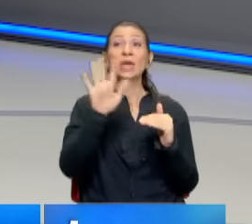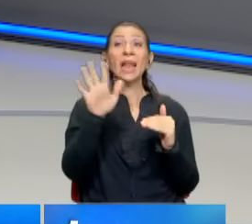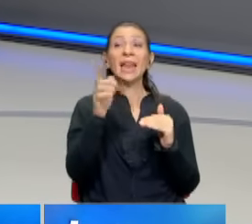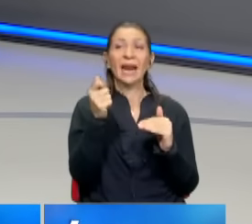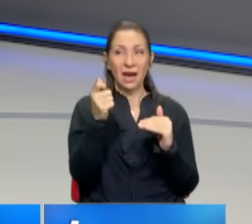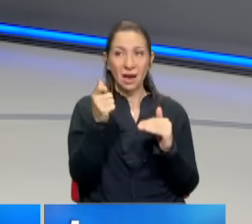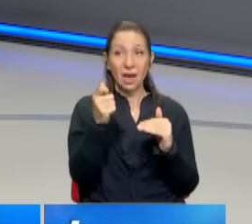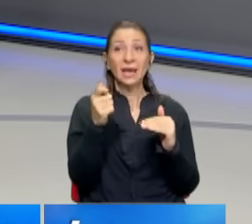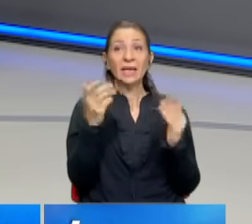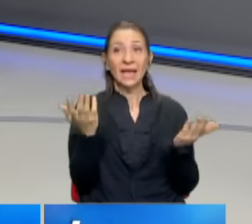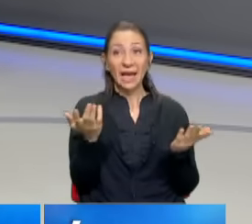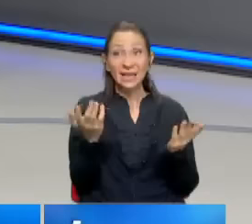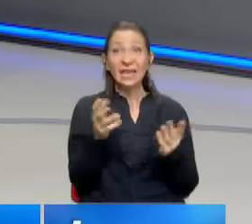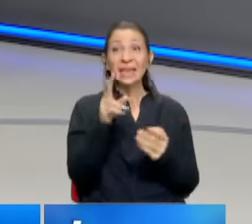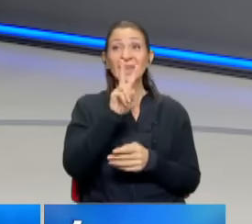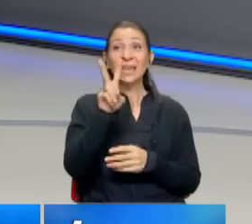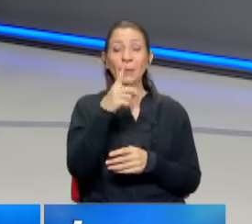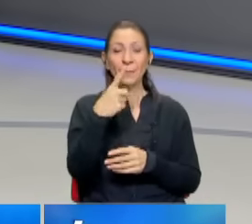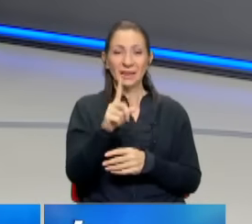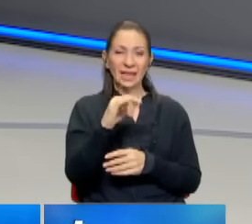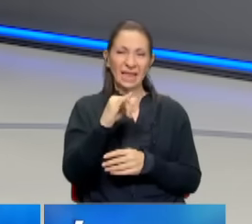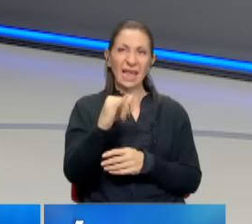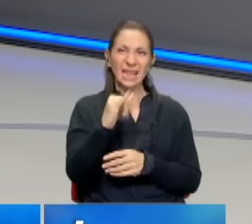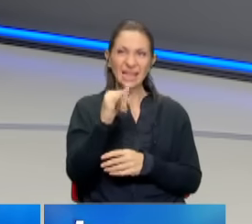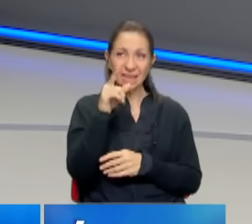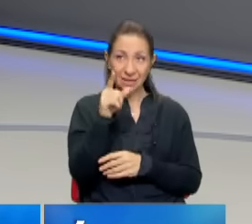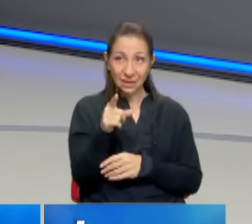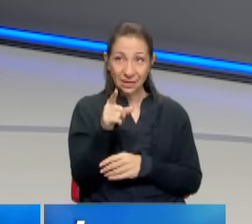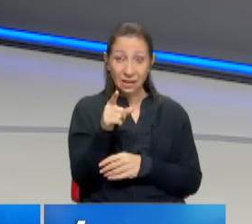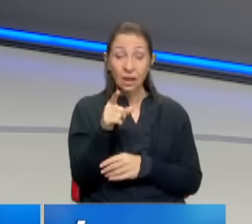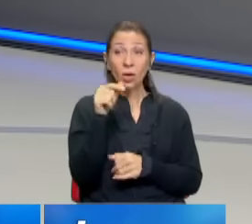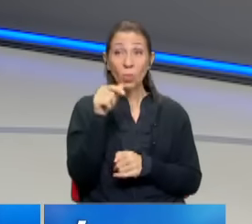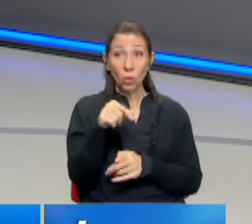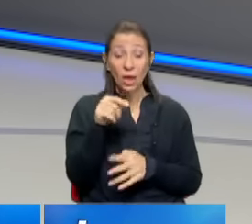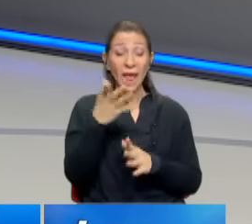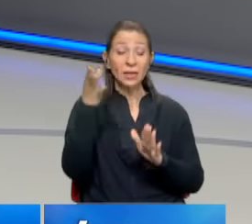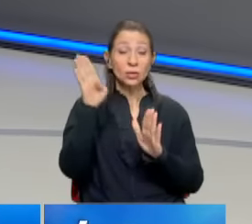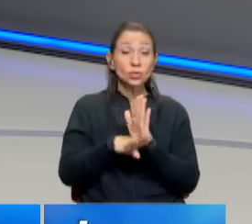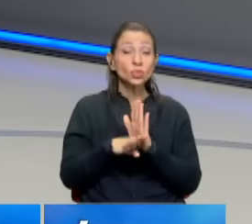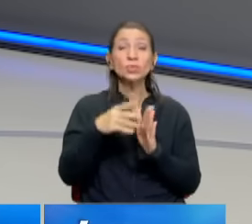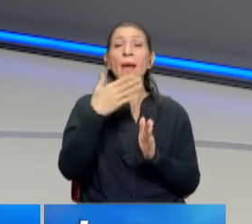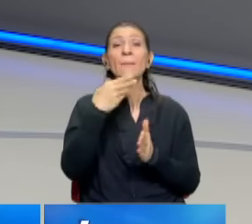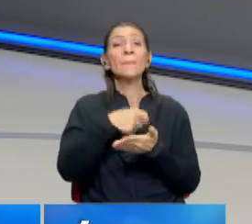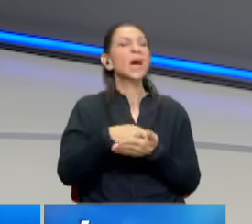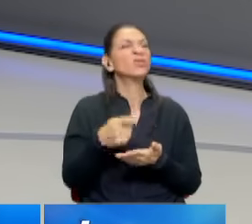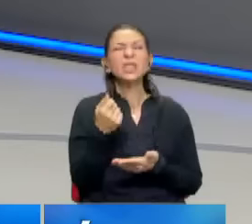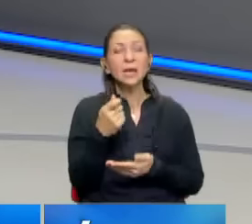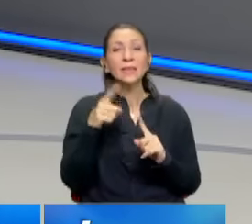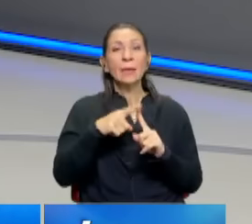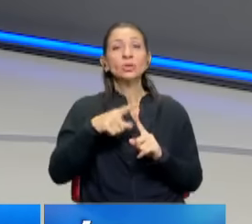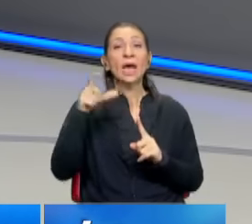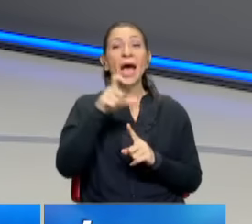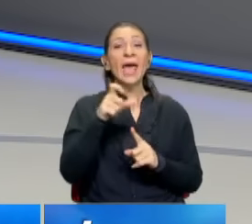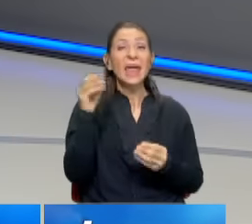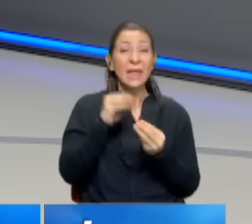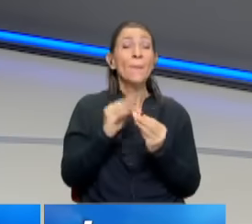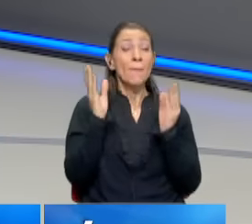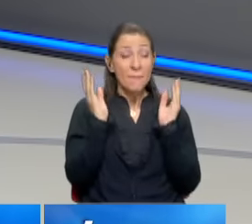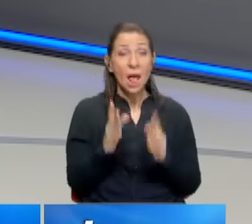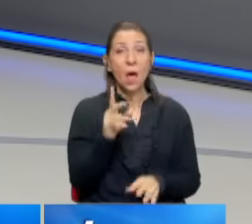19.850 lira, yani 20.000 liraya dayanmış durumda ve bugün en düşük emekli maaşı Temmuz ayında yapılan zamma